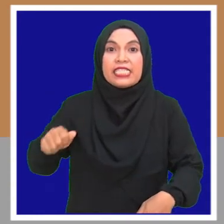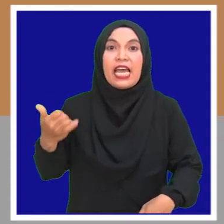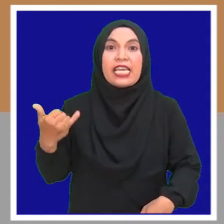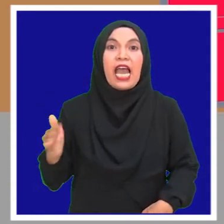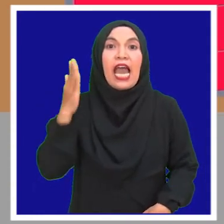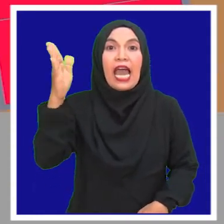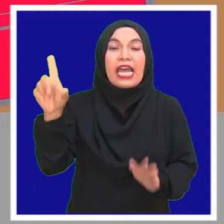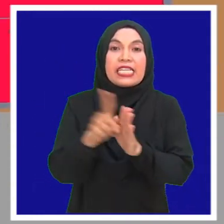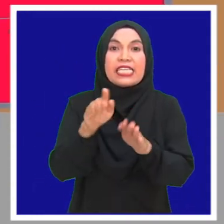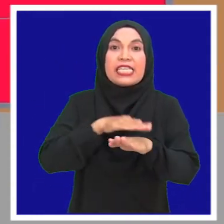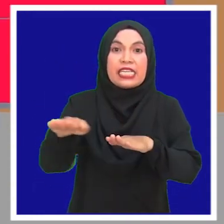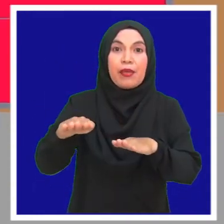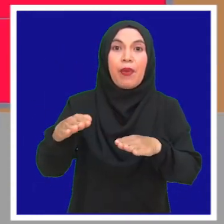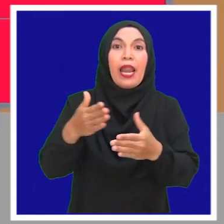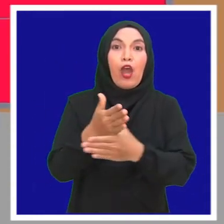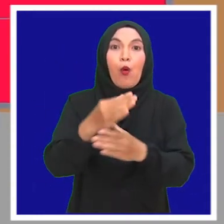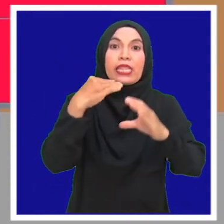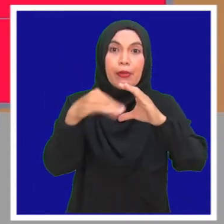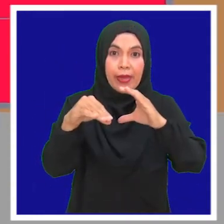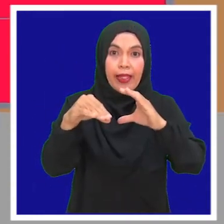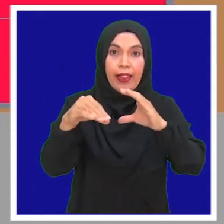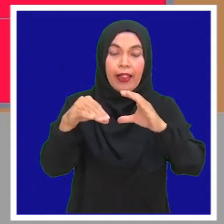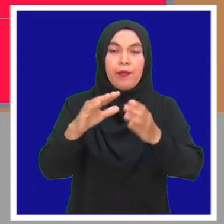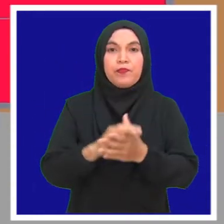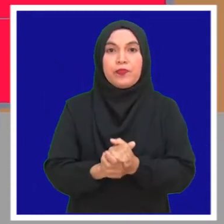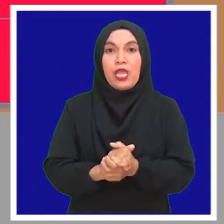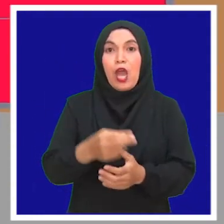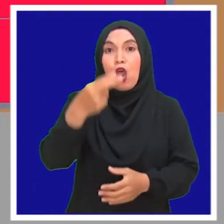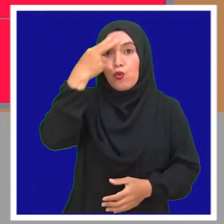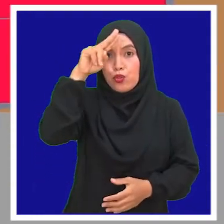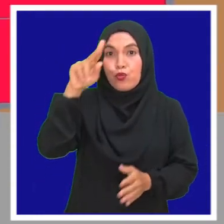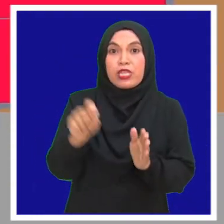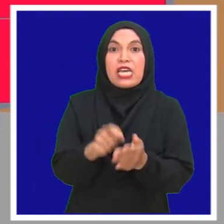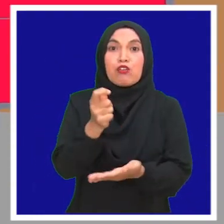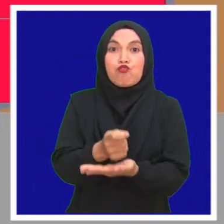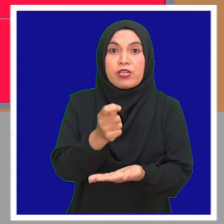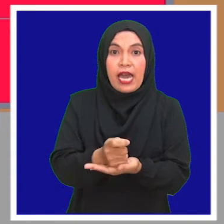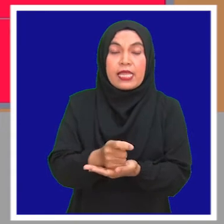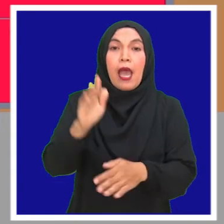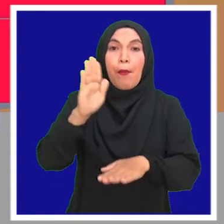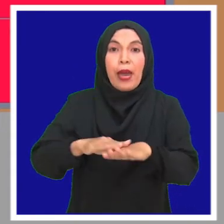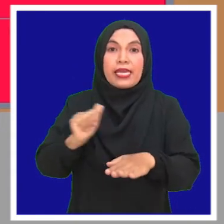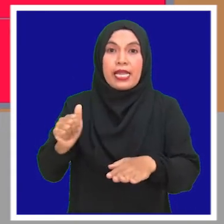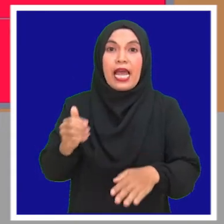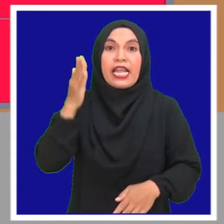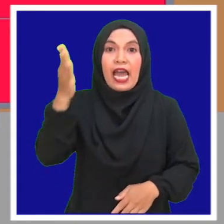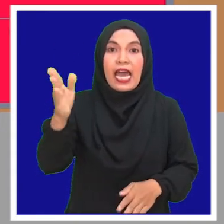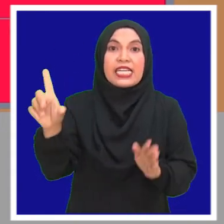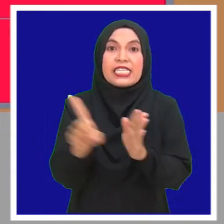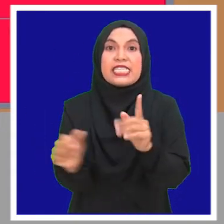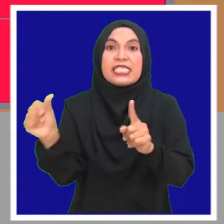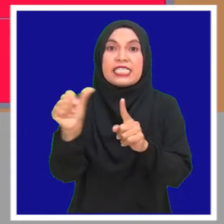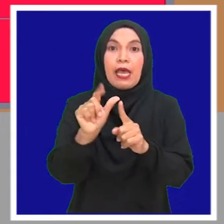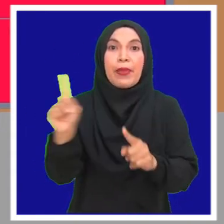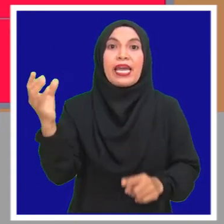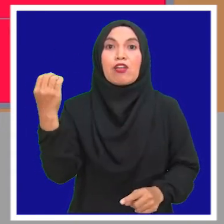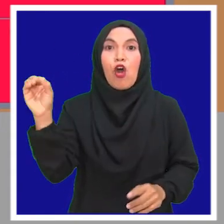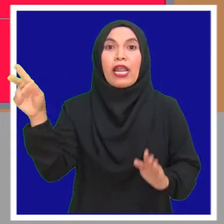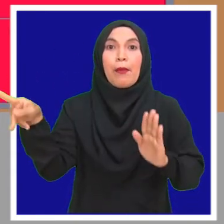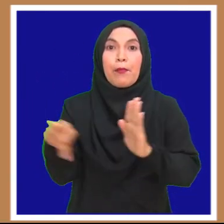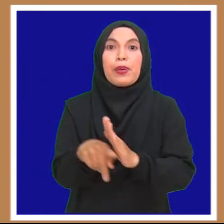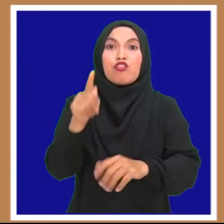dikirim melalui email yang telah didaftarkan. Untuk tergugat atau termohon, panggilan sidang akan disampaikan oleh